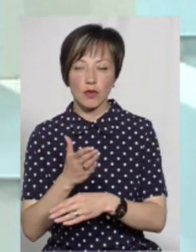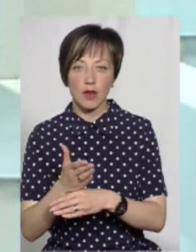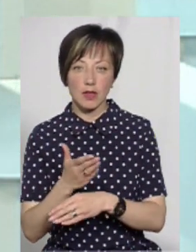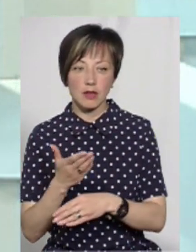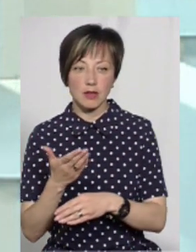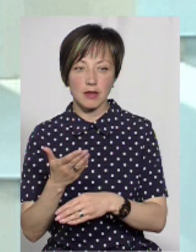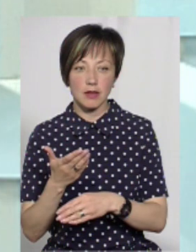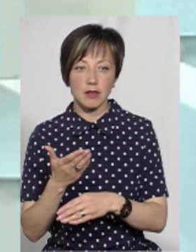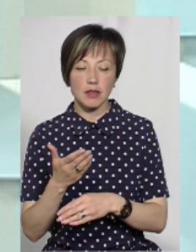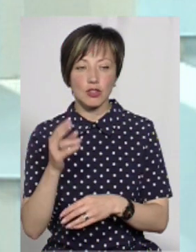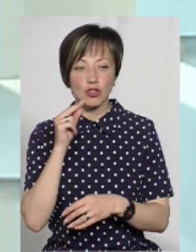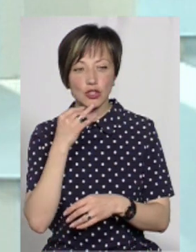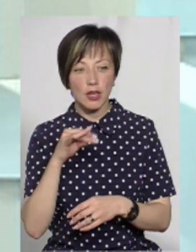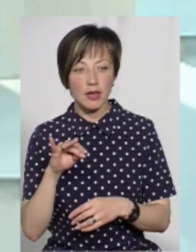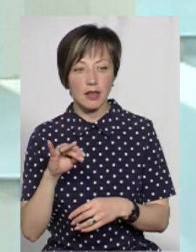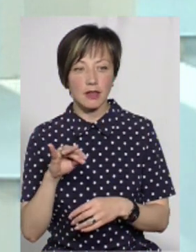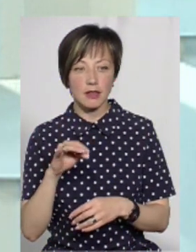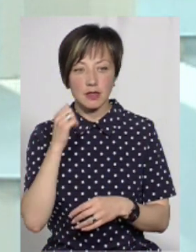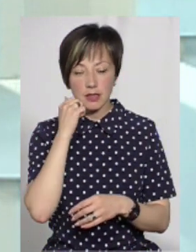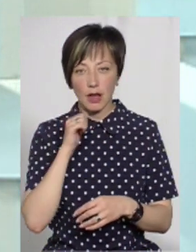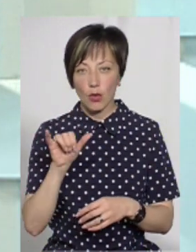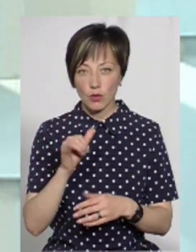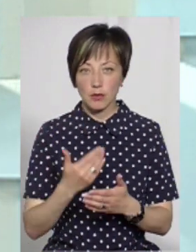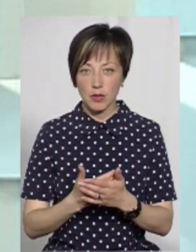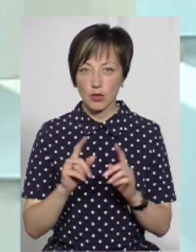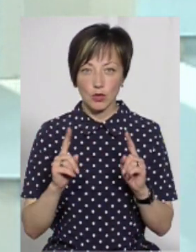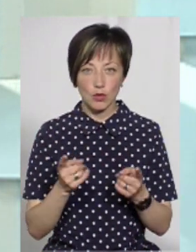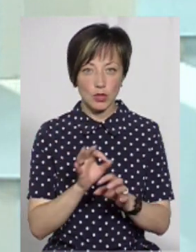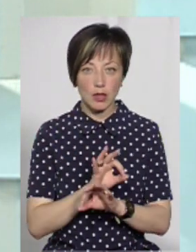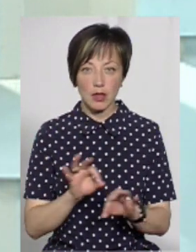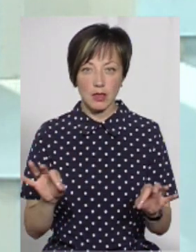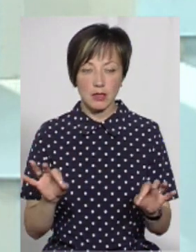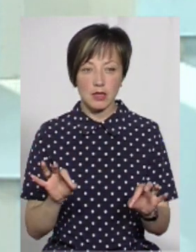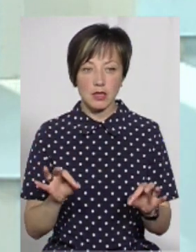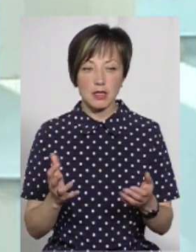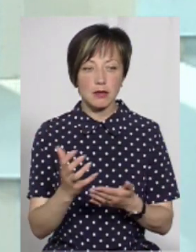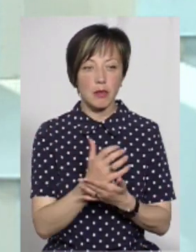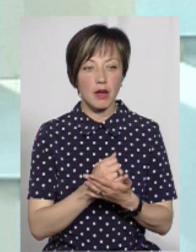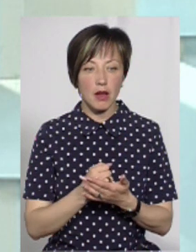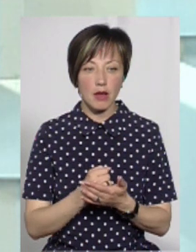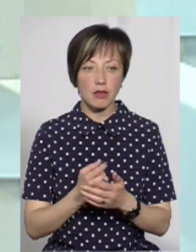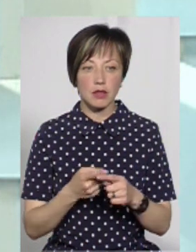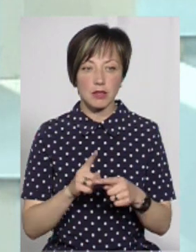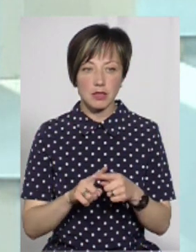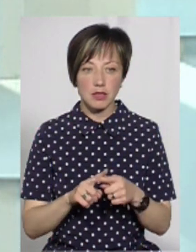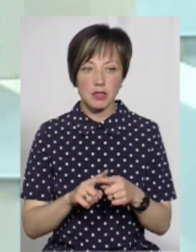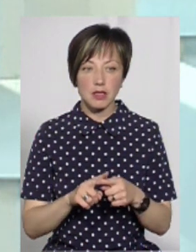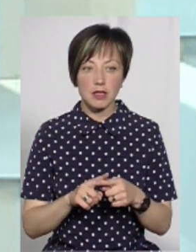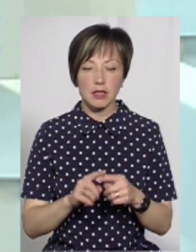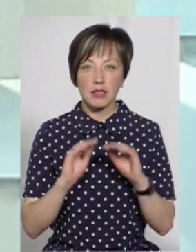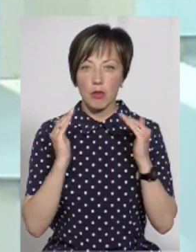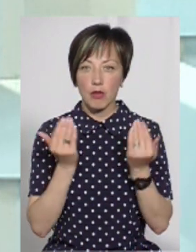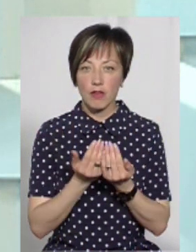виготовляють там якісь чаї в Старій Ушиці, наприклад, є дуже класні, які збирають їх в цій заповідній зоні.